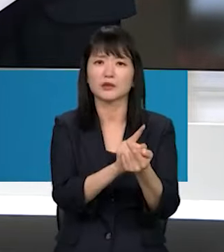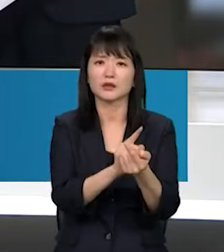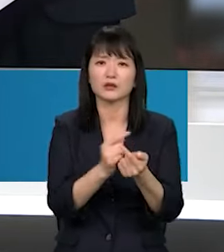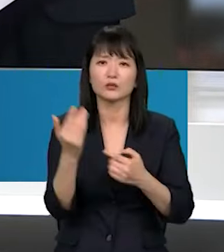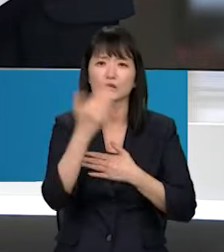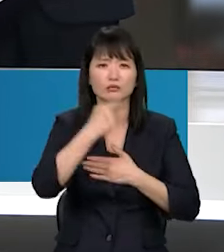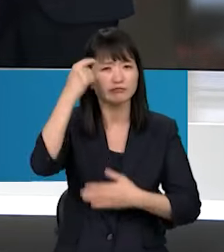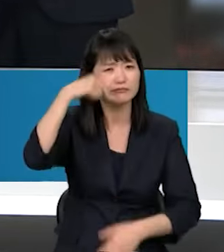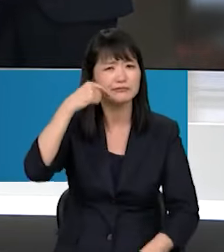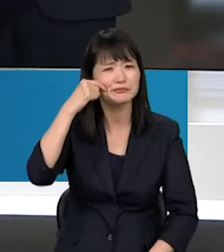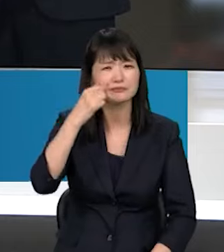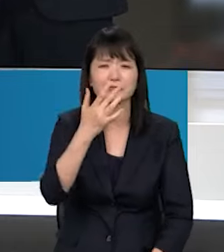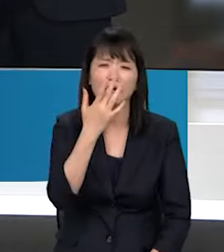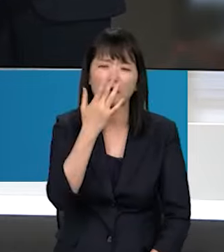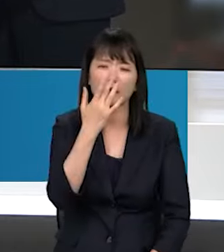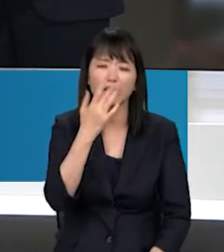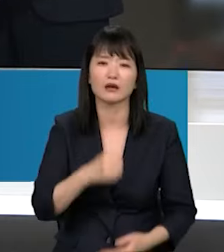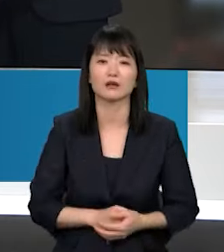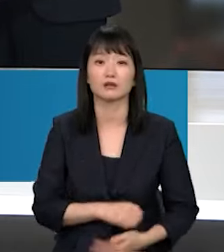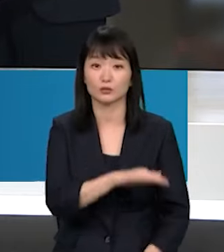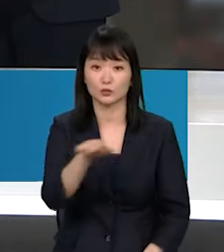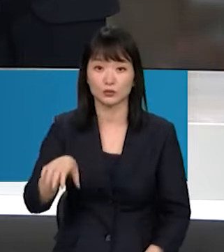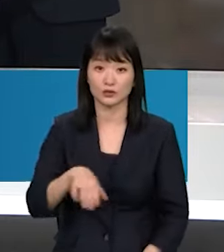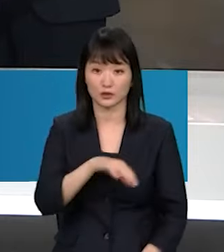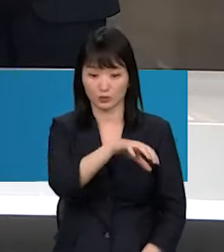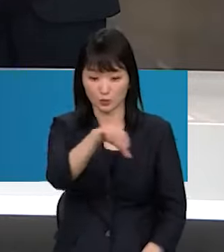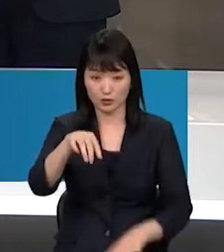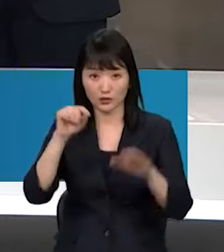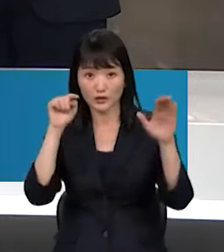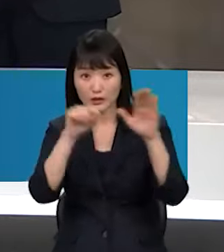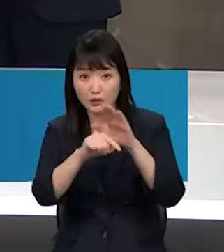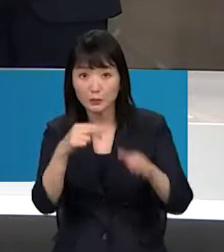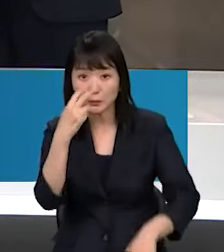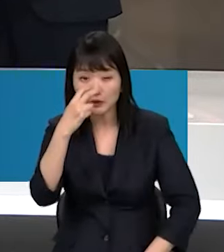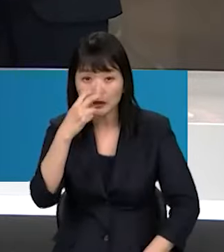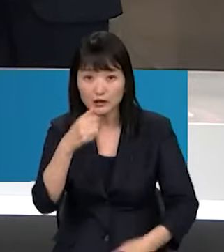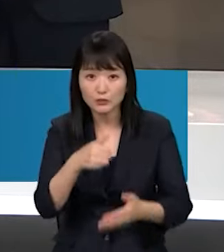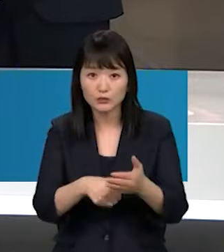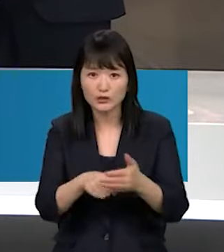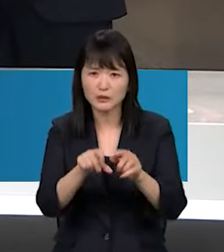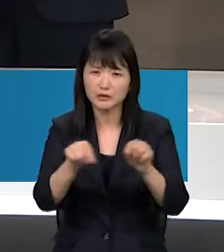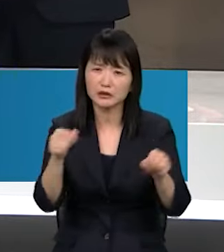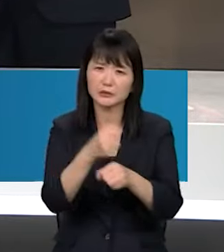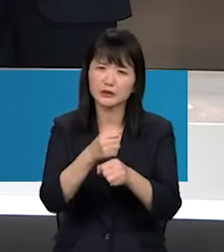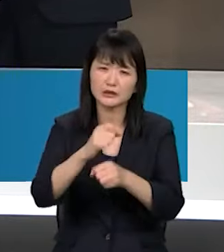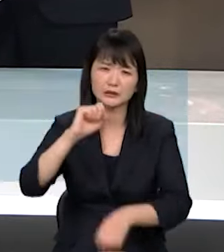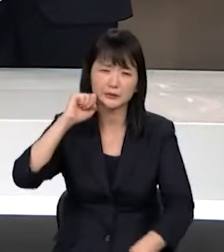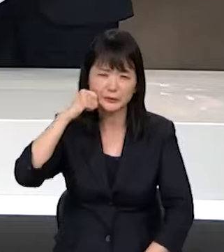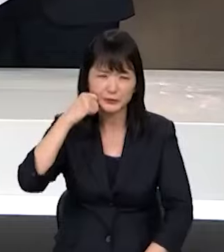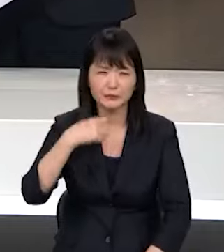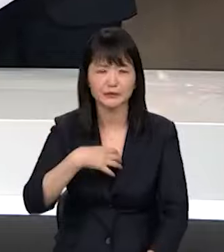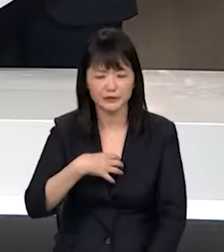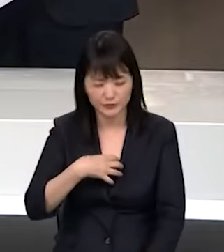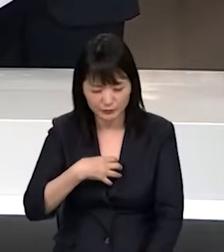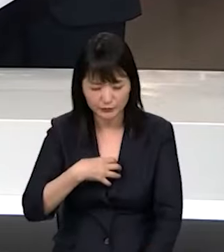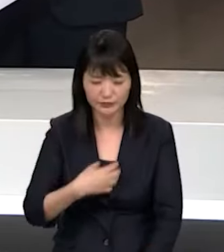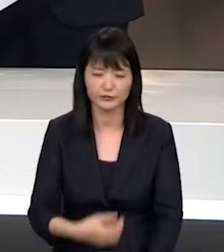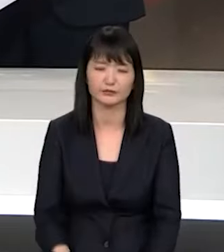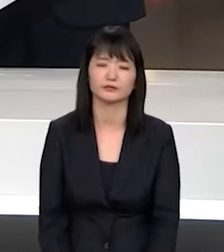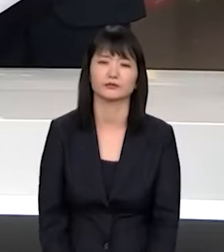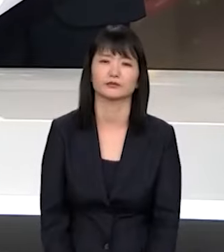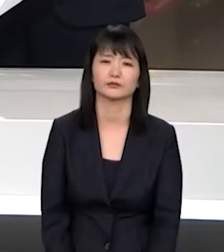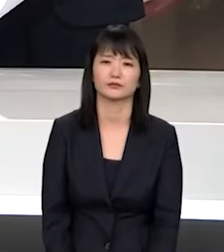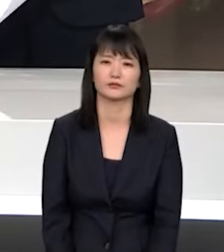느끼지 못한다고 말합니다. 저희가 현장을 둘러보니 차례상 차리기도 겁난다는 목소리가 많았는데 이 소식 이상화 기자가